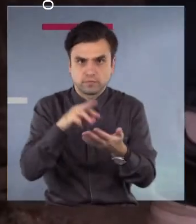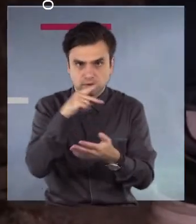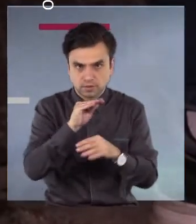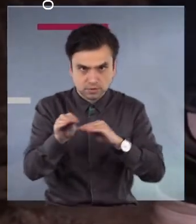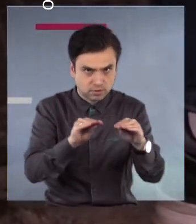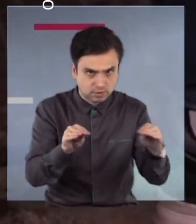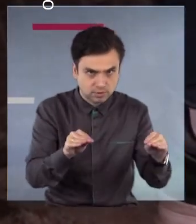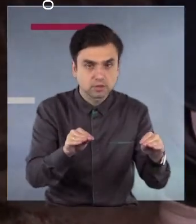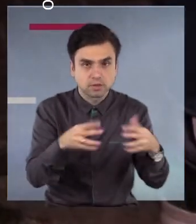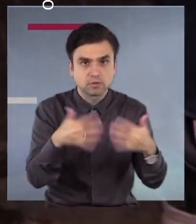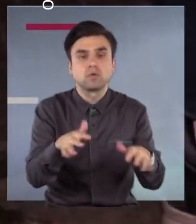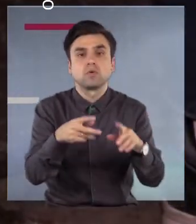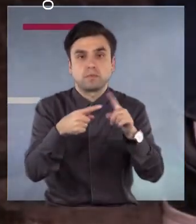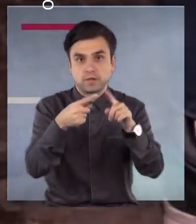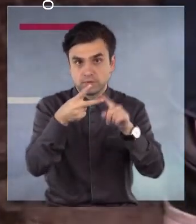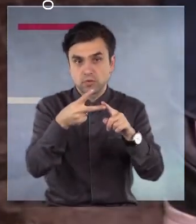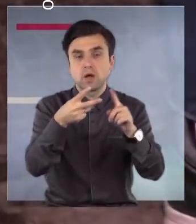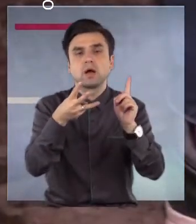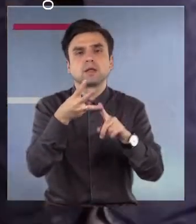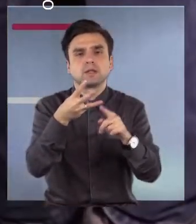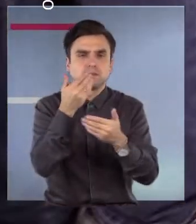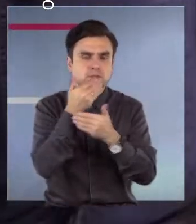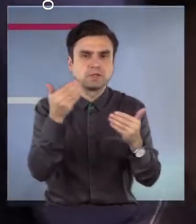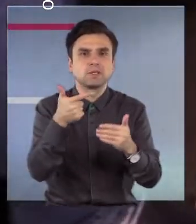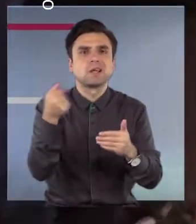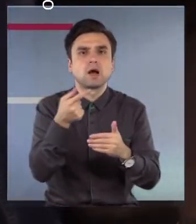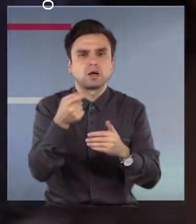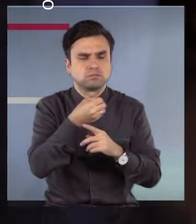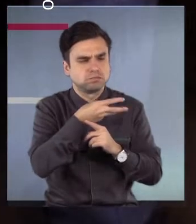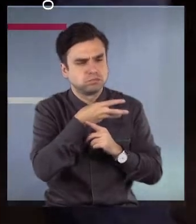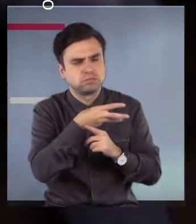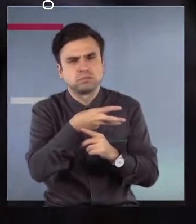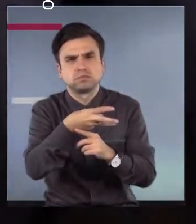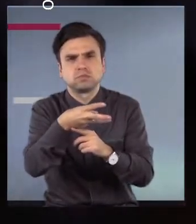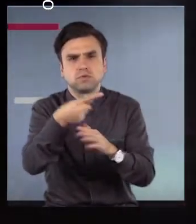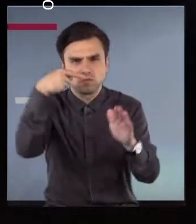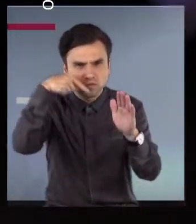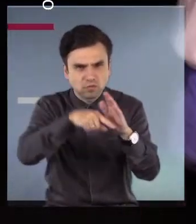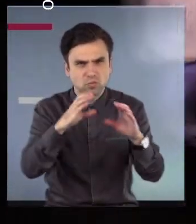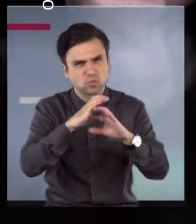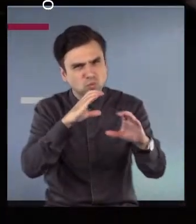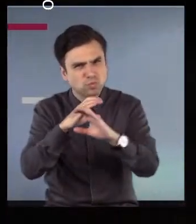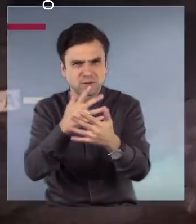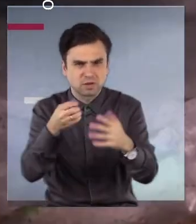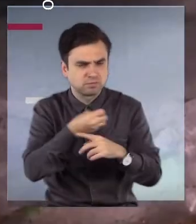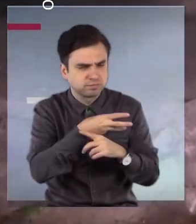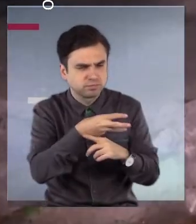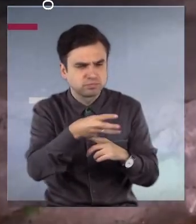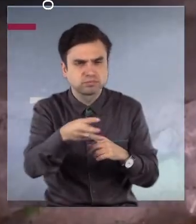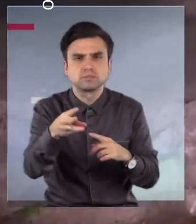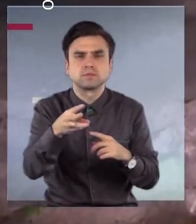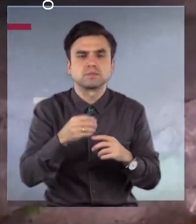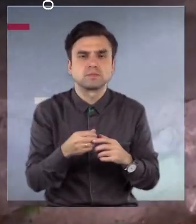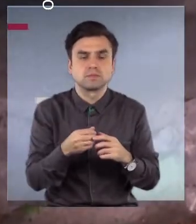у підземних комунікаціях. Здійснювалось це за допомогою установки гарячого туману. Від цього газу щури